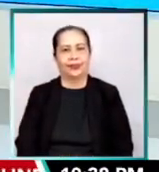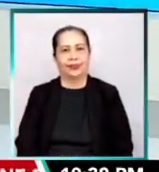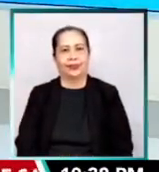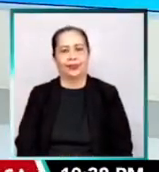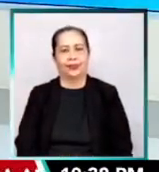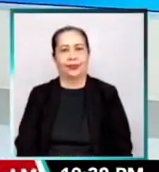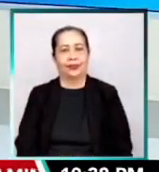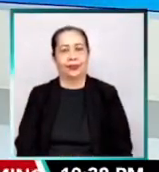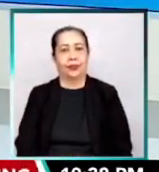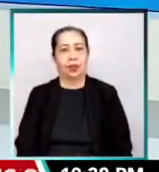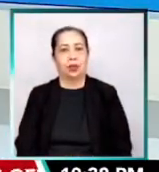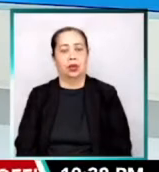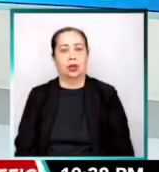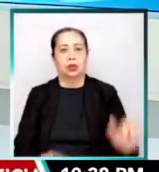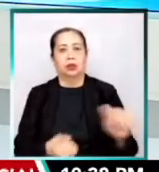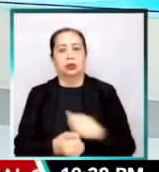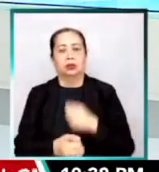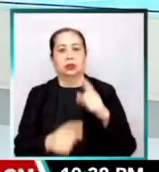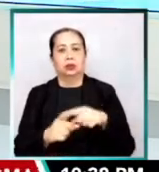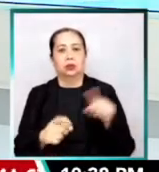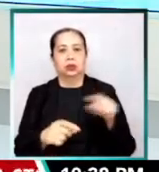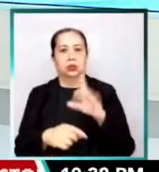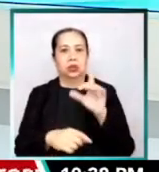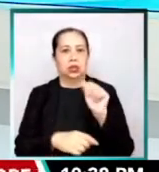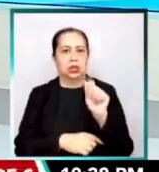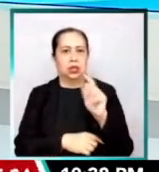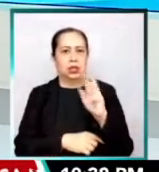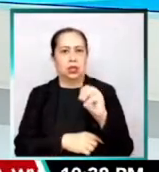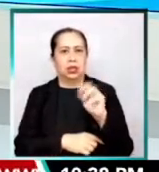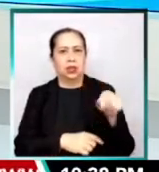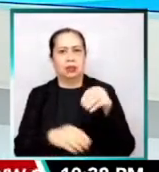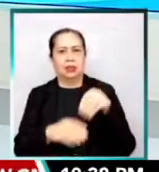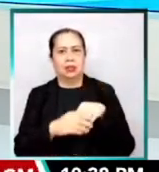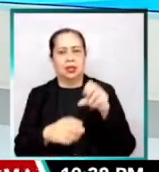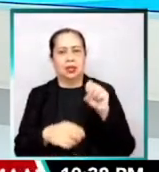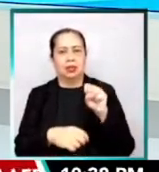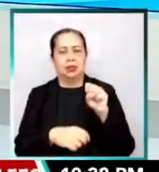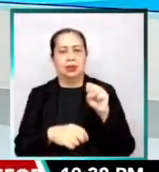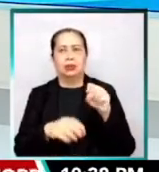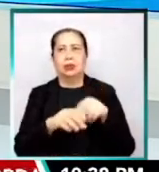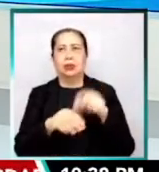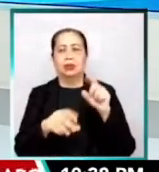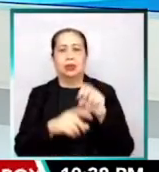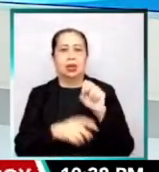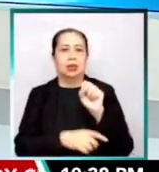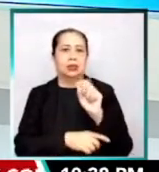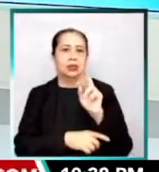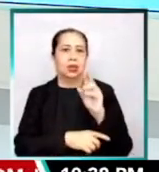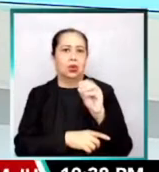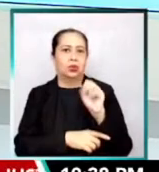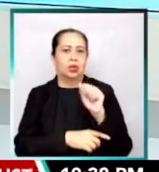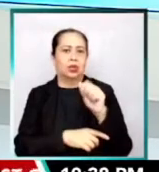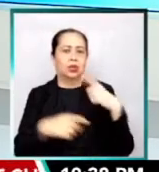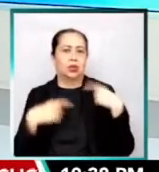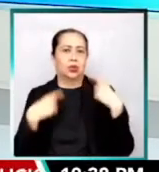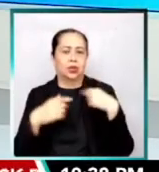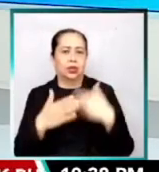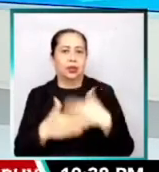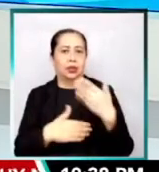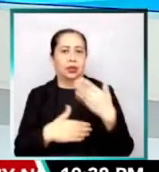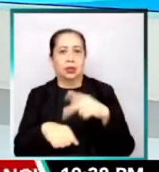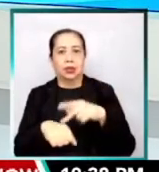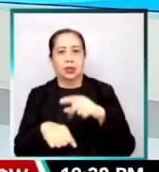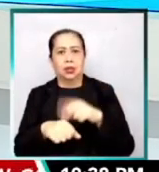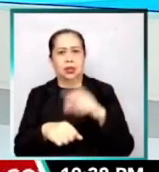Nilimas ng mga magnanakaw ang isang ATM na nasa loob ng isang supermarket sa Santa Rosa, Laguna. Sa Parañaque, nasa 100 bahay